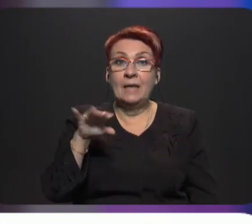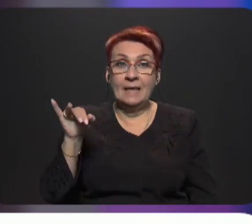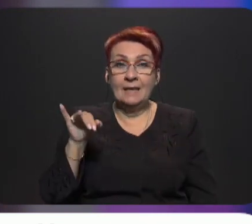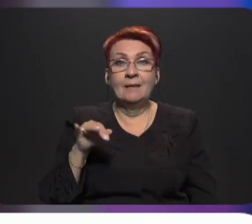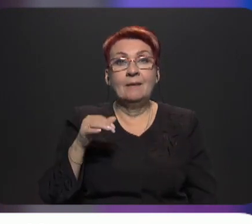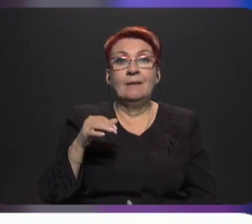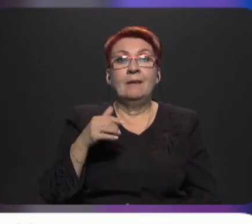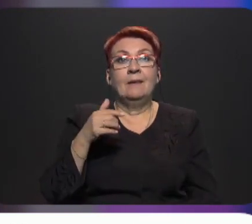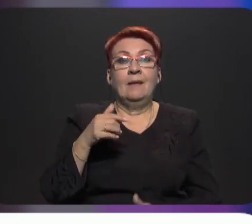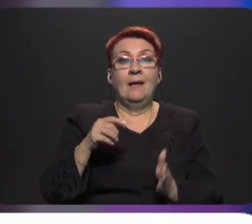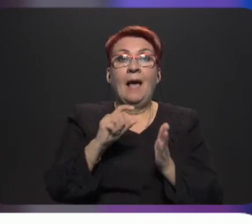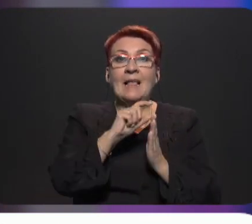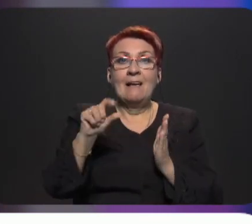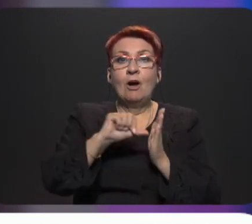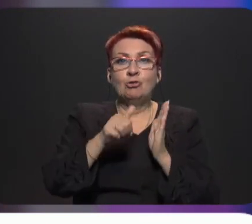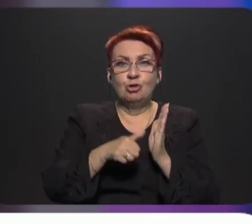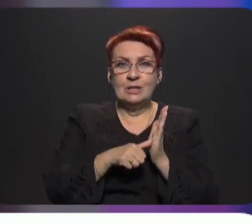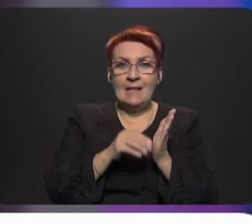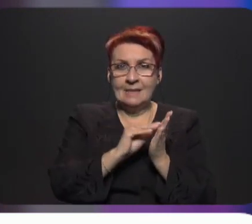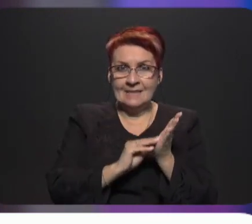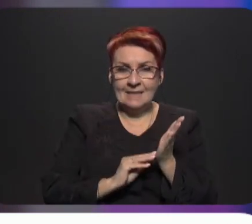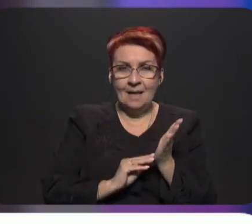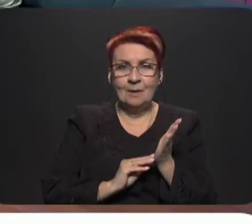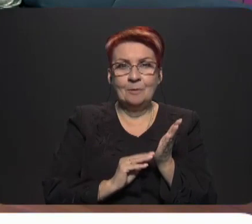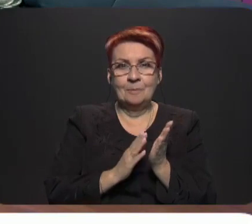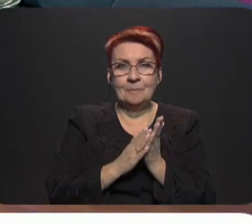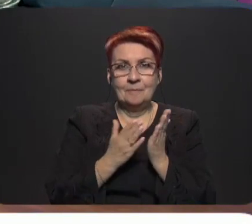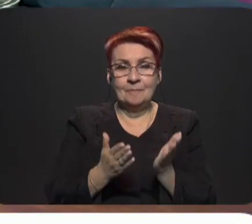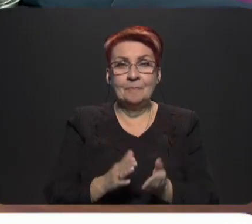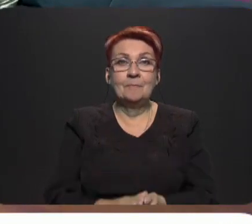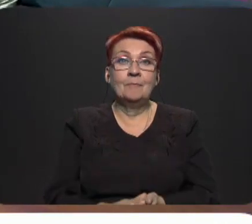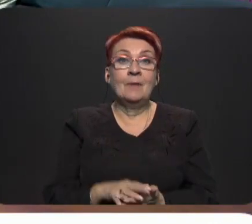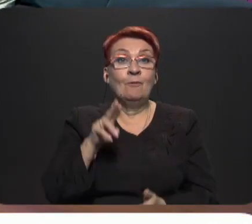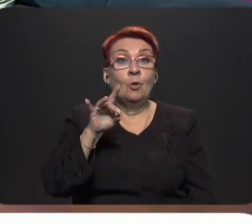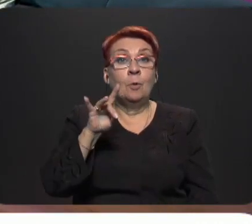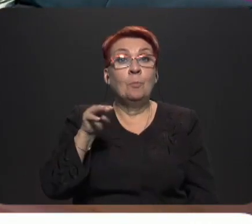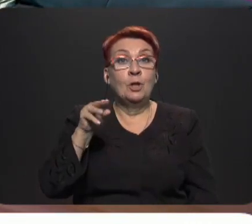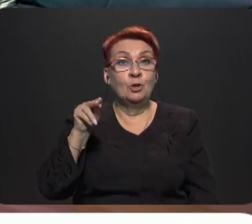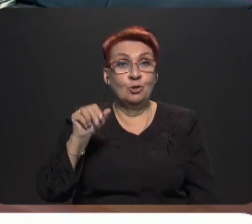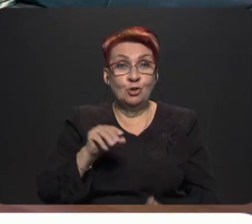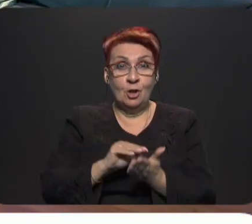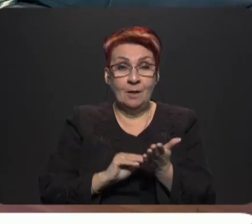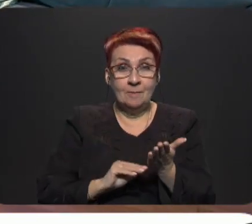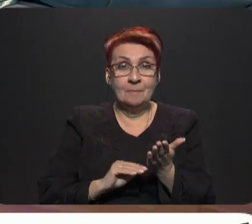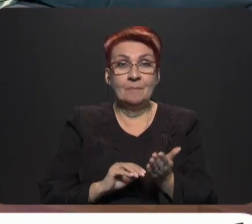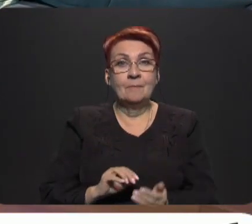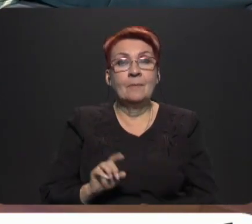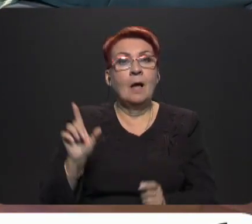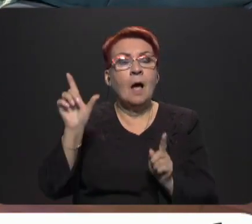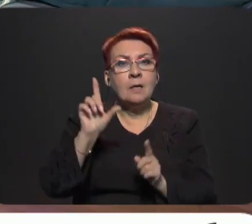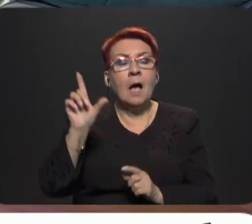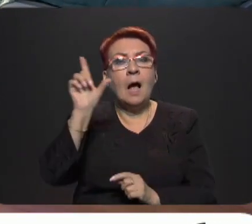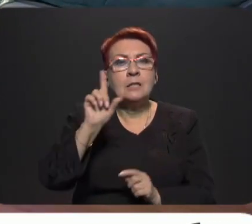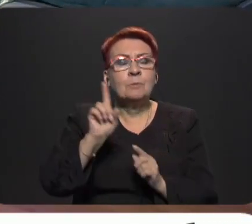неверном домоуправителе. Вот. В конце этой притчи Господь как бы делает призыв